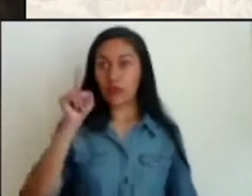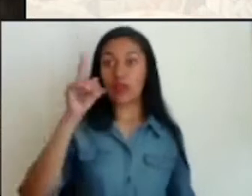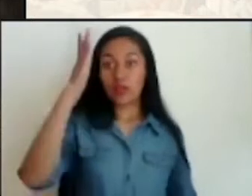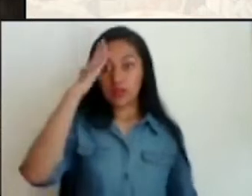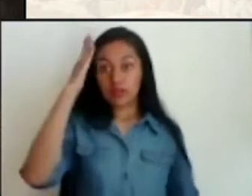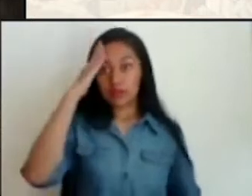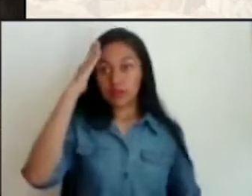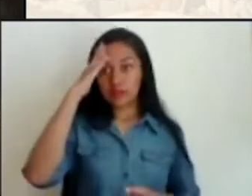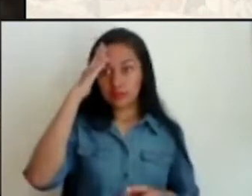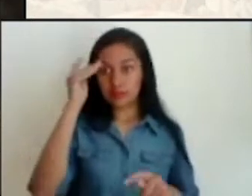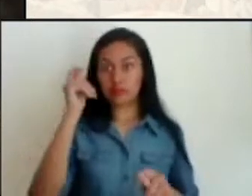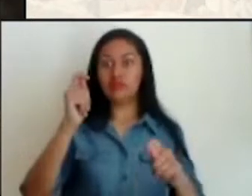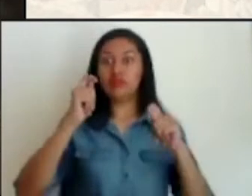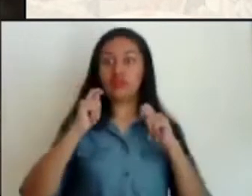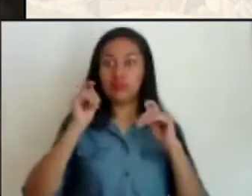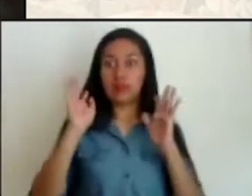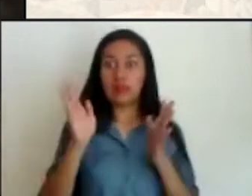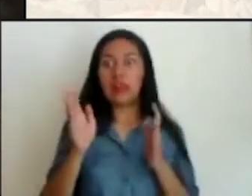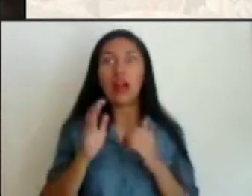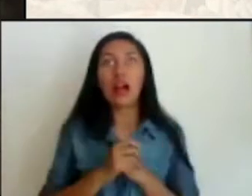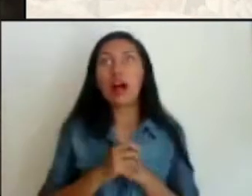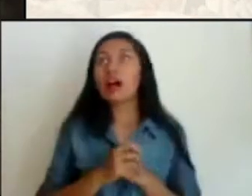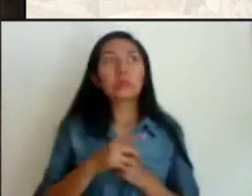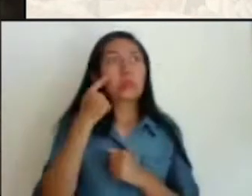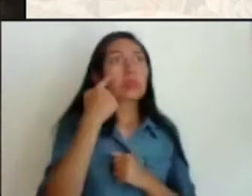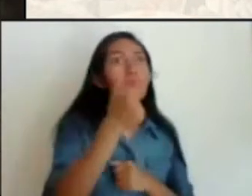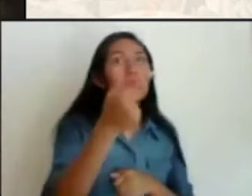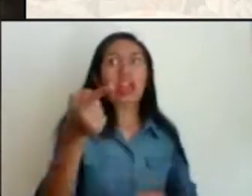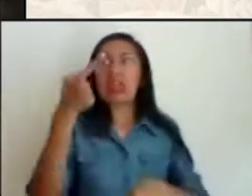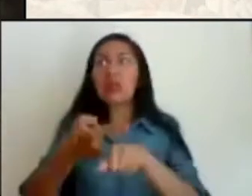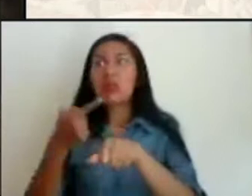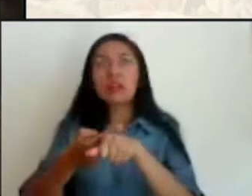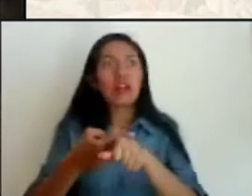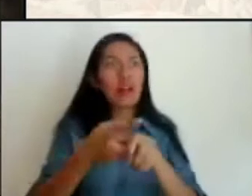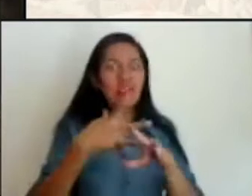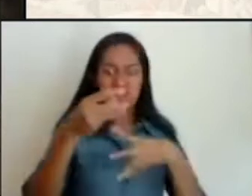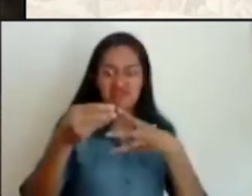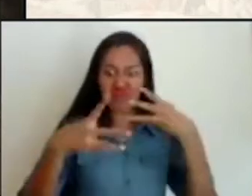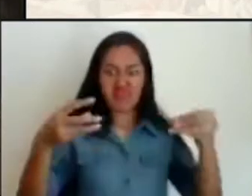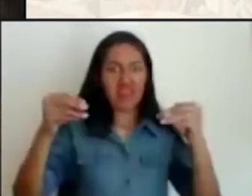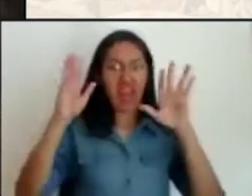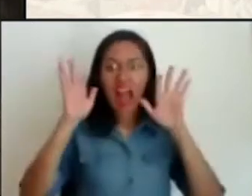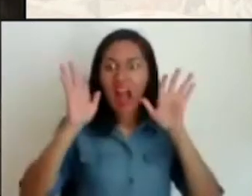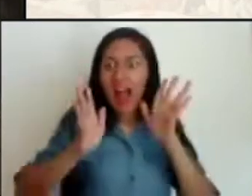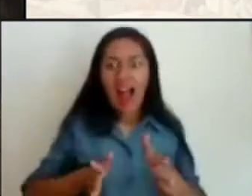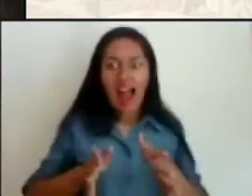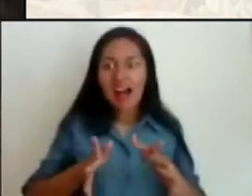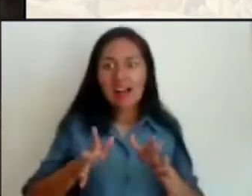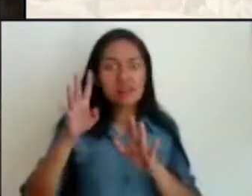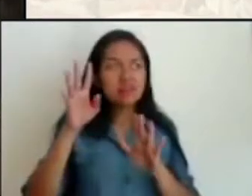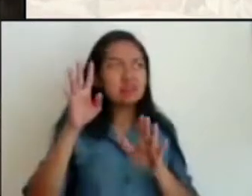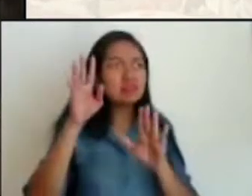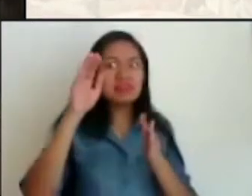celebra que había desaparecido la peste, y vemos San Marcos y el Dogo arrodillado como en la